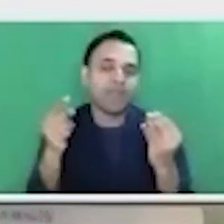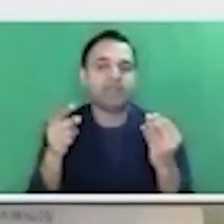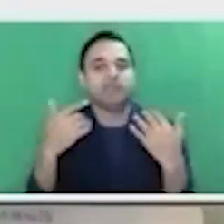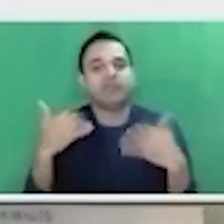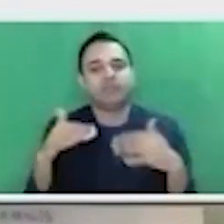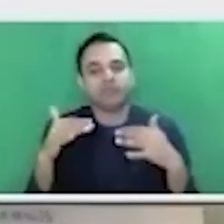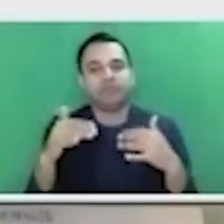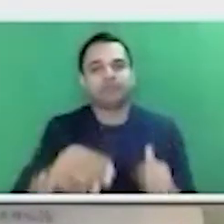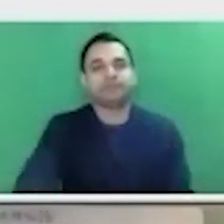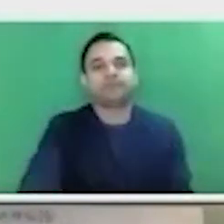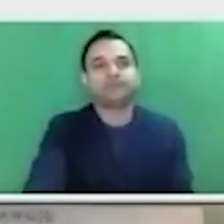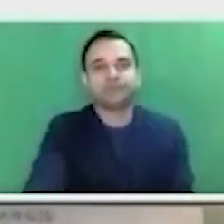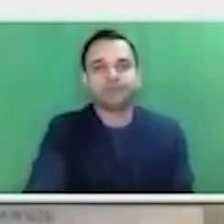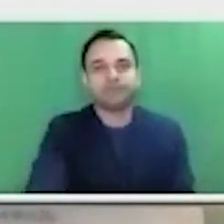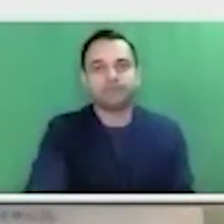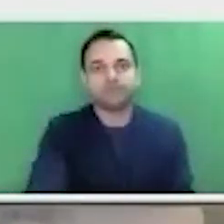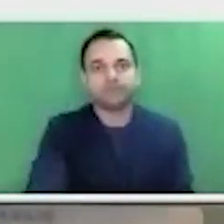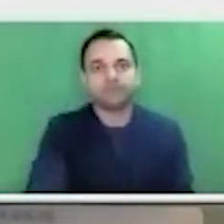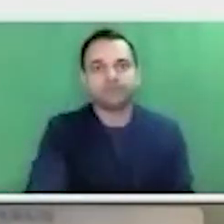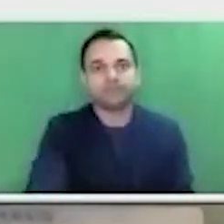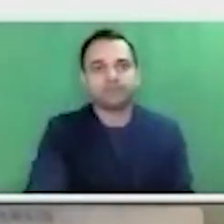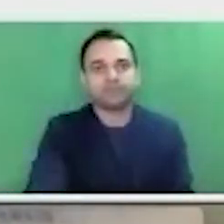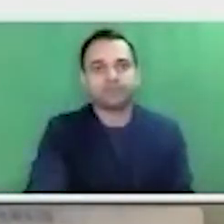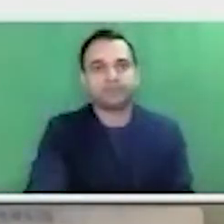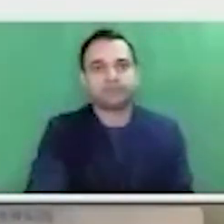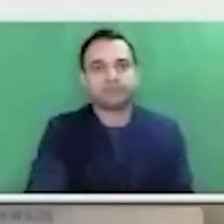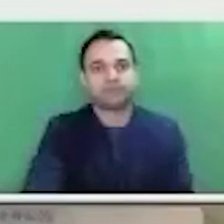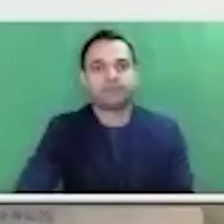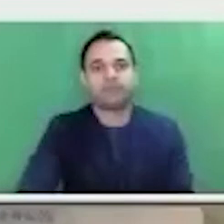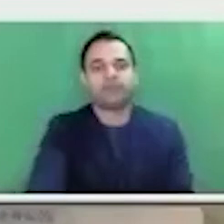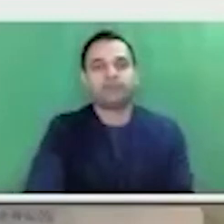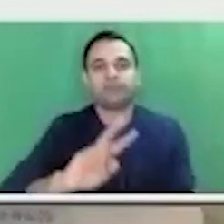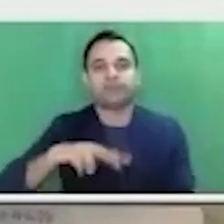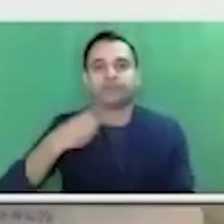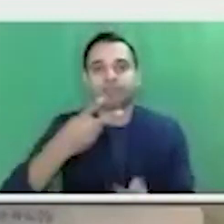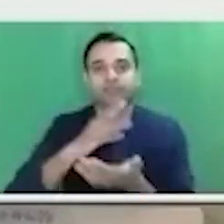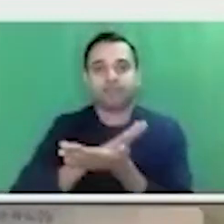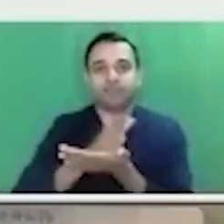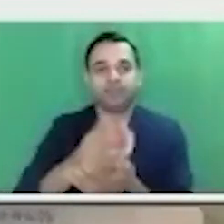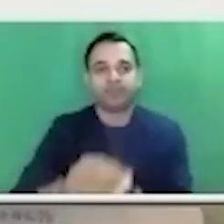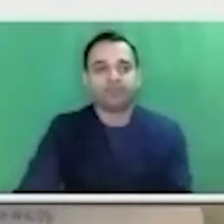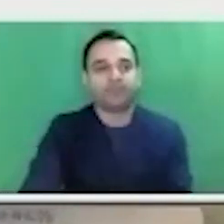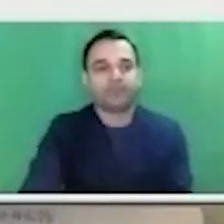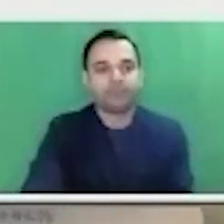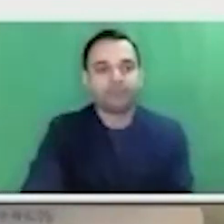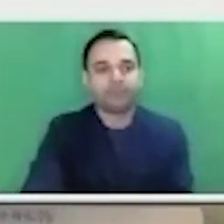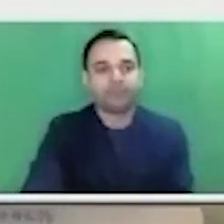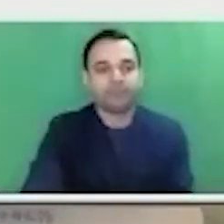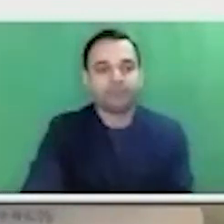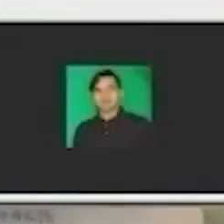من العالم نحن هنا نتحدث عن الماء الكافي،